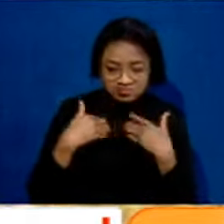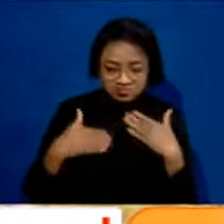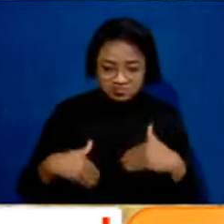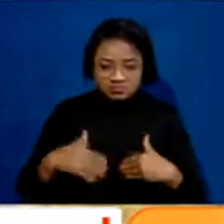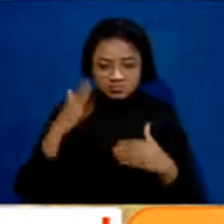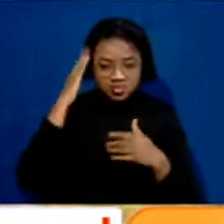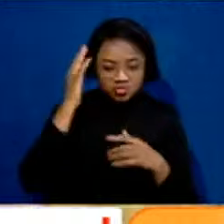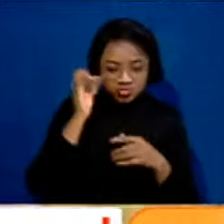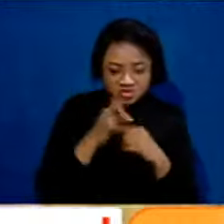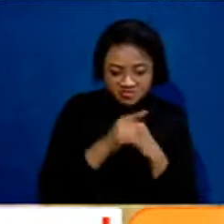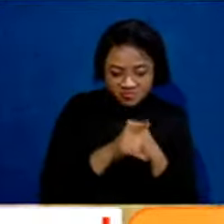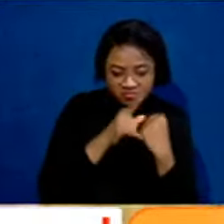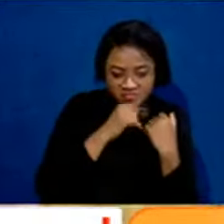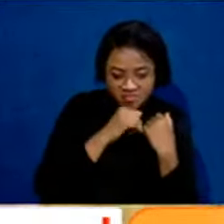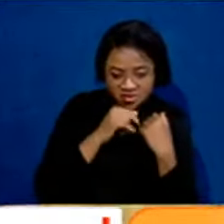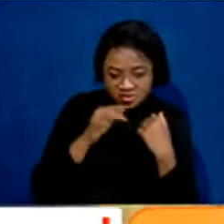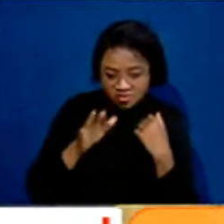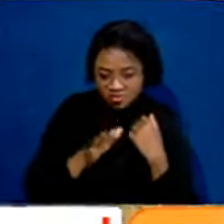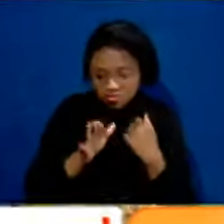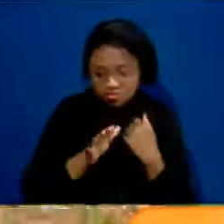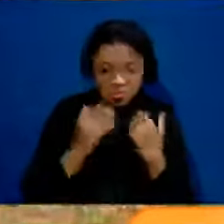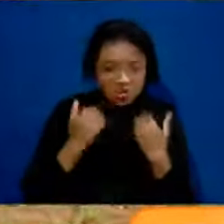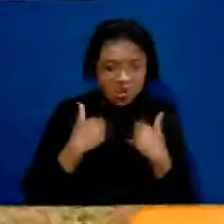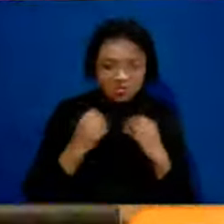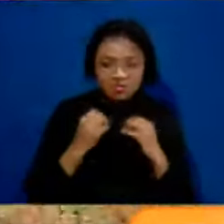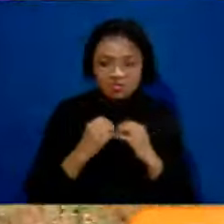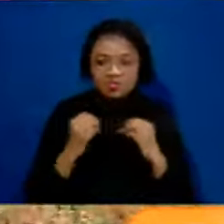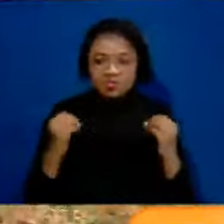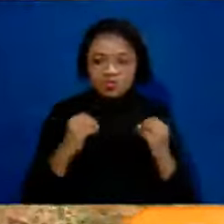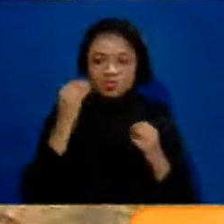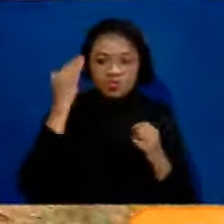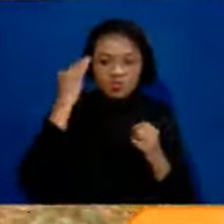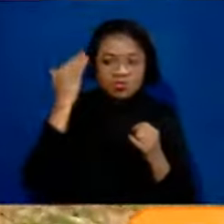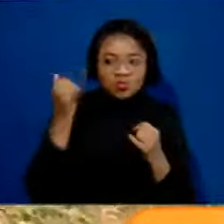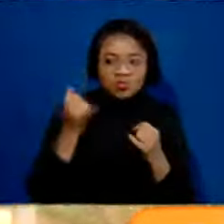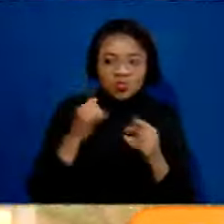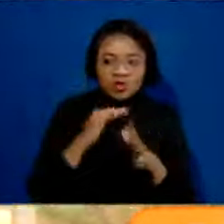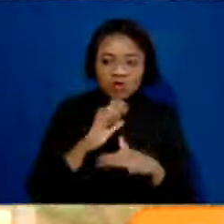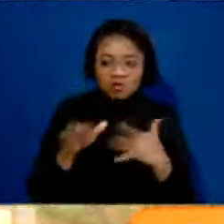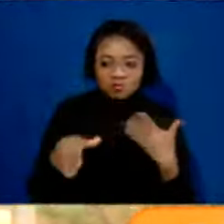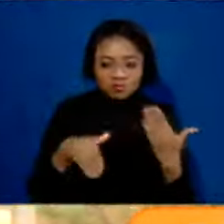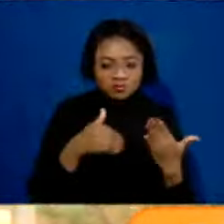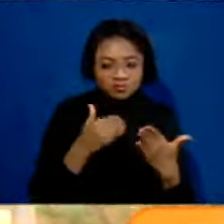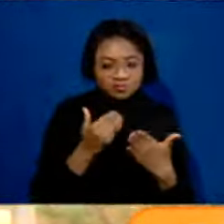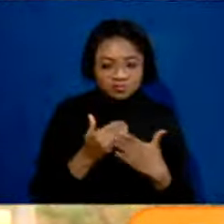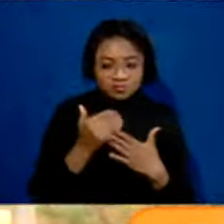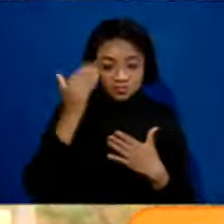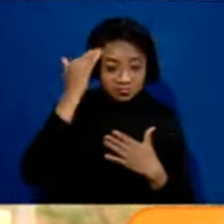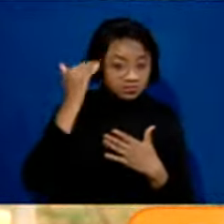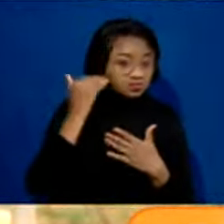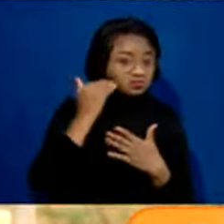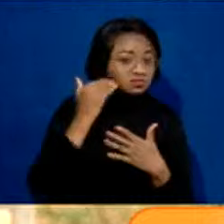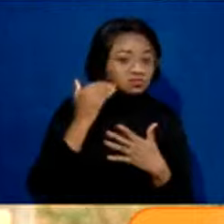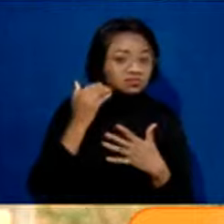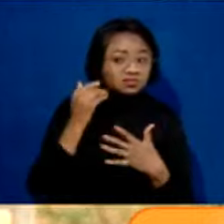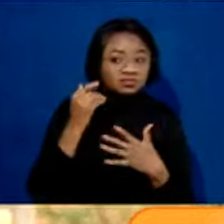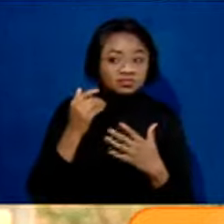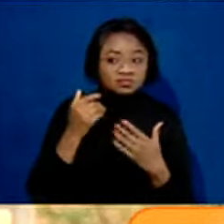ndume ama huyu ni wa kike. Because the almost all, the skull itself didn't